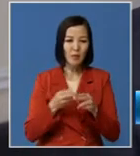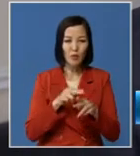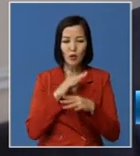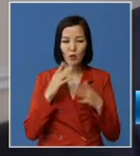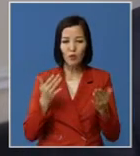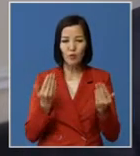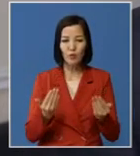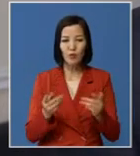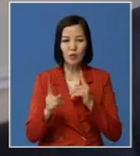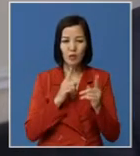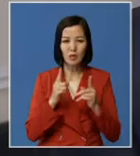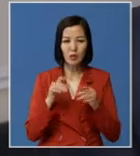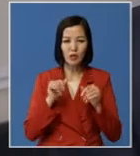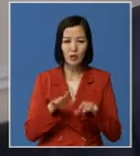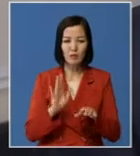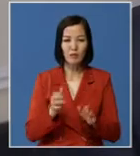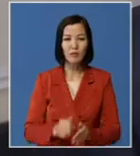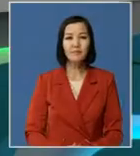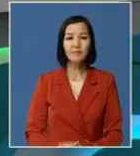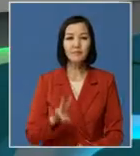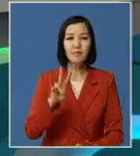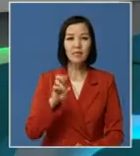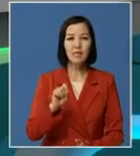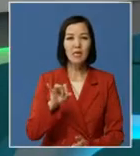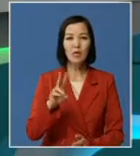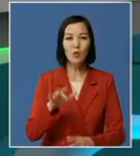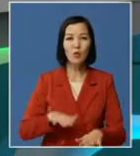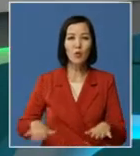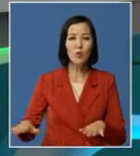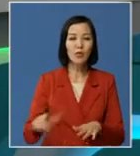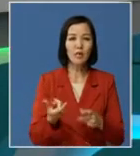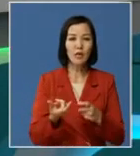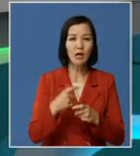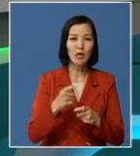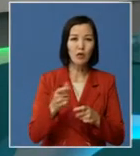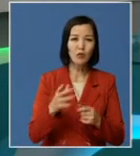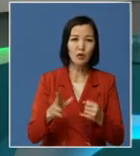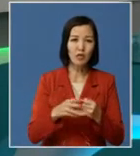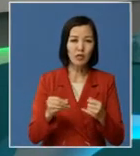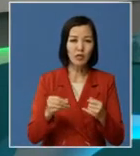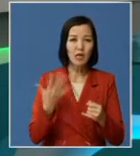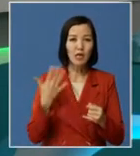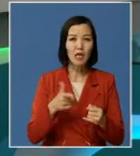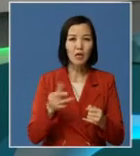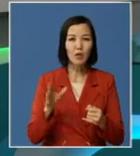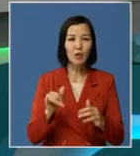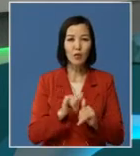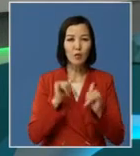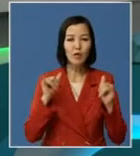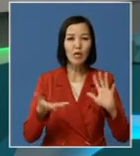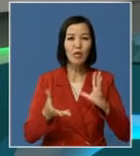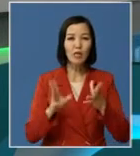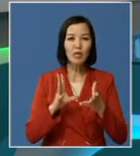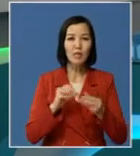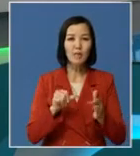мәселелердің барлығын осы жиналыста шешімін табады деп Нарынқол өңіріндегі картошка алқабы биыл 50 гектарға ұлғайып,